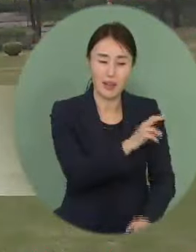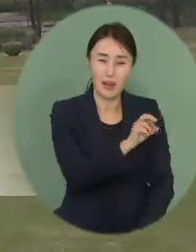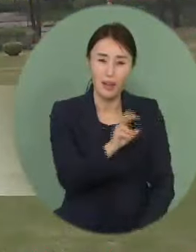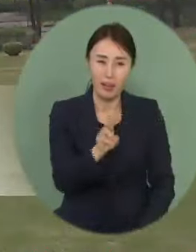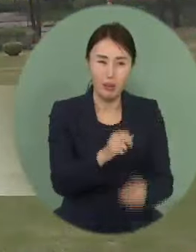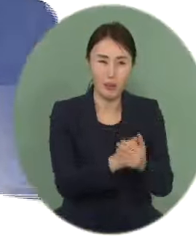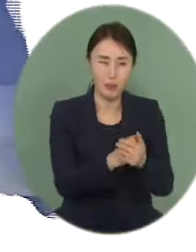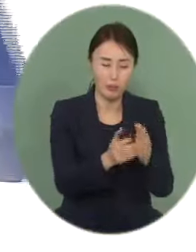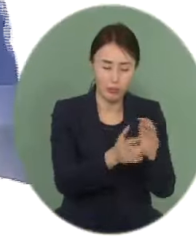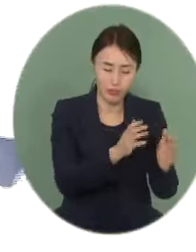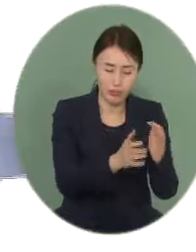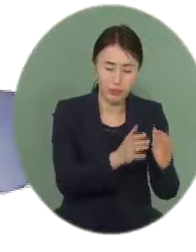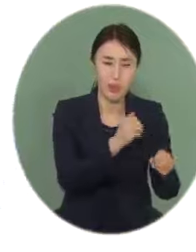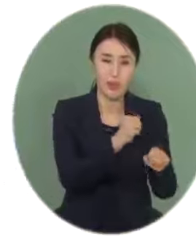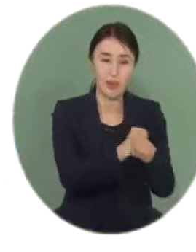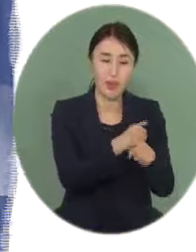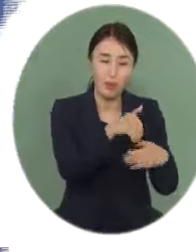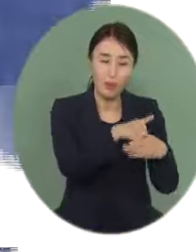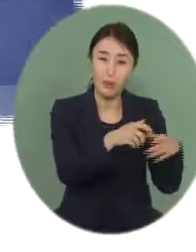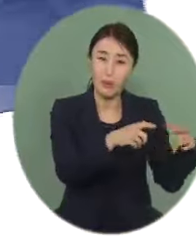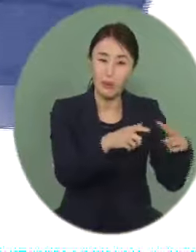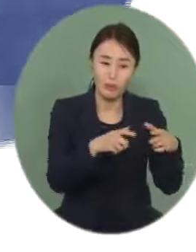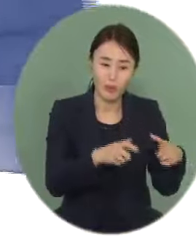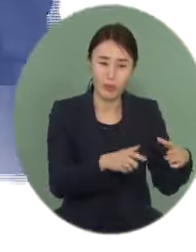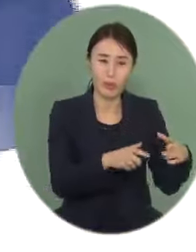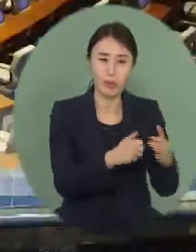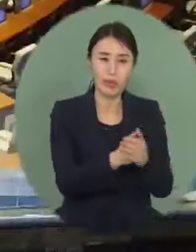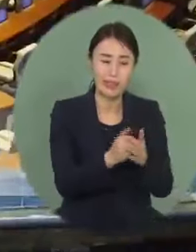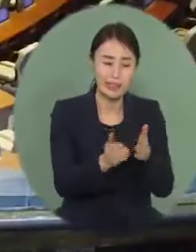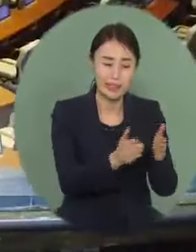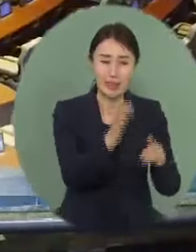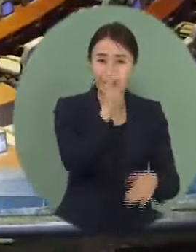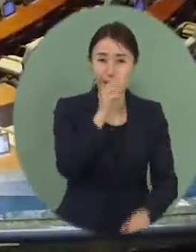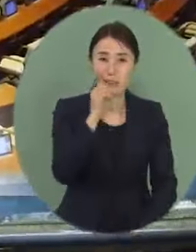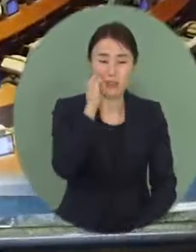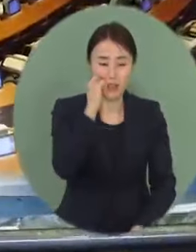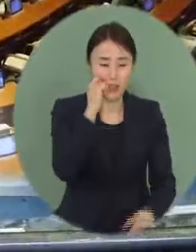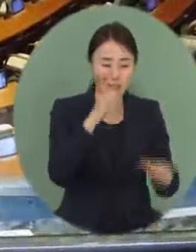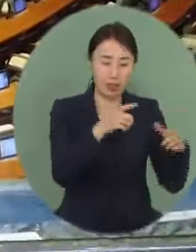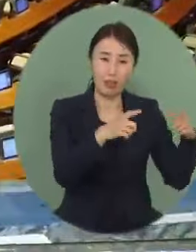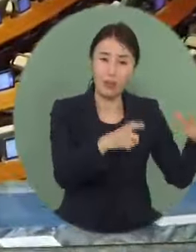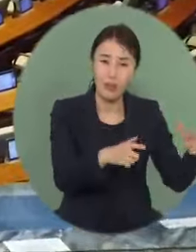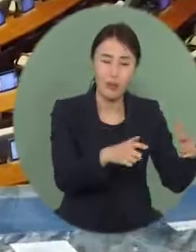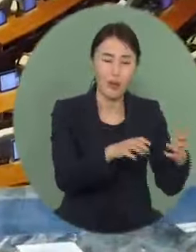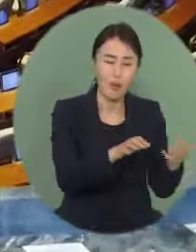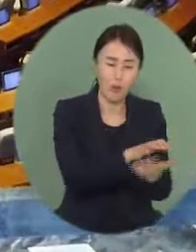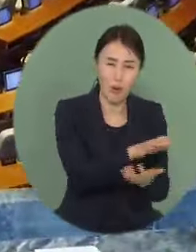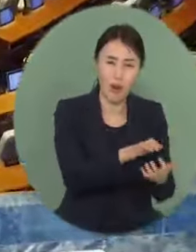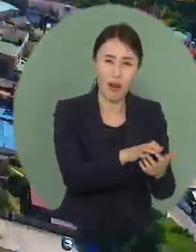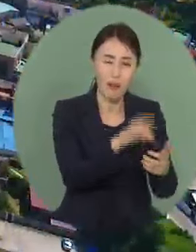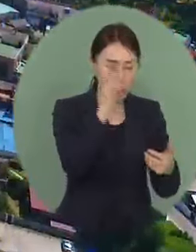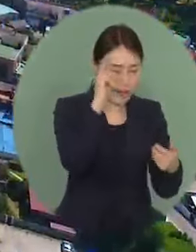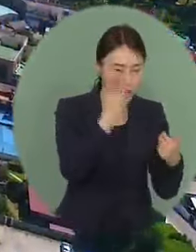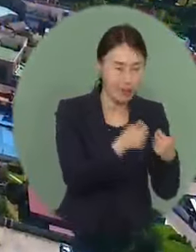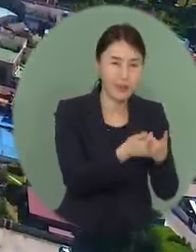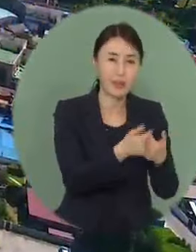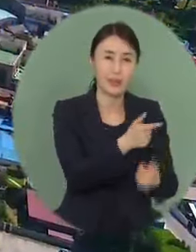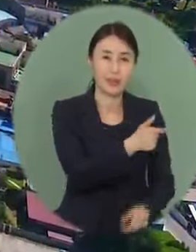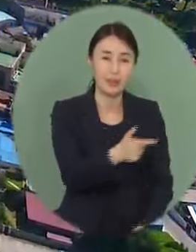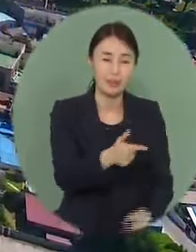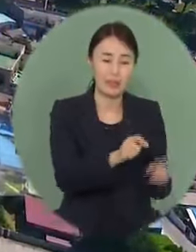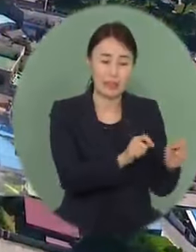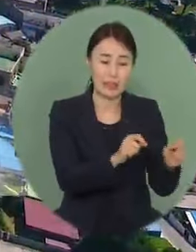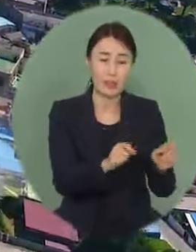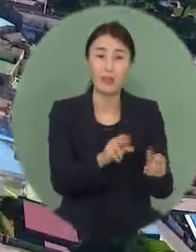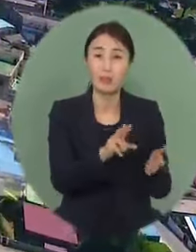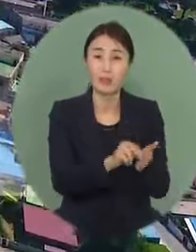교면 선거구 정의 향방을 가늠할 수 없다 보니 지역의 혼란과 반발은 커지고 있습니다 지연되는 것도